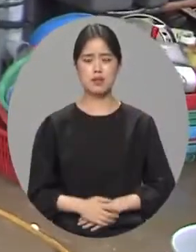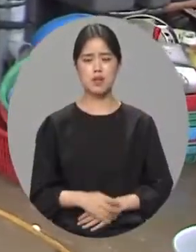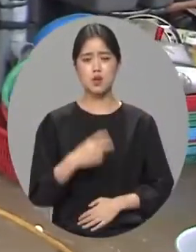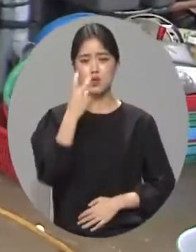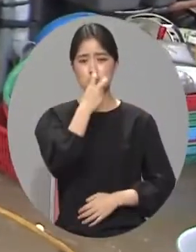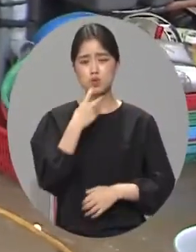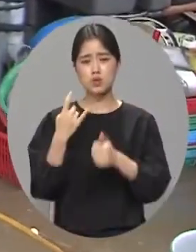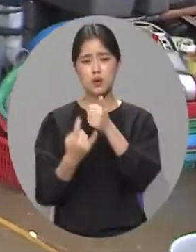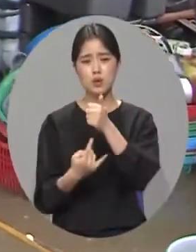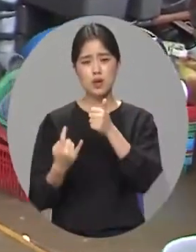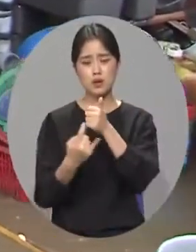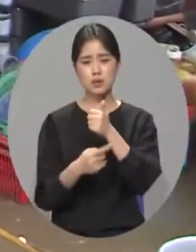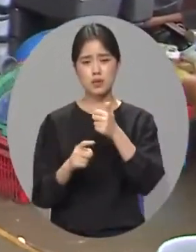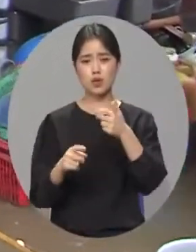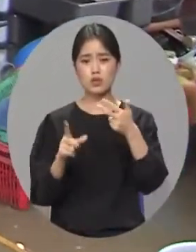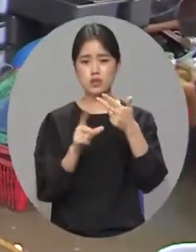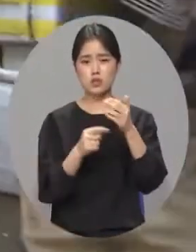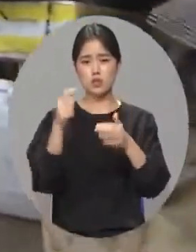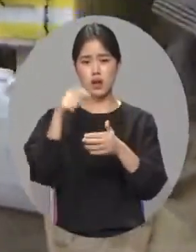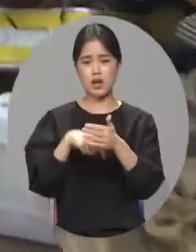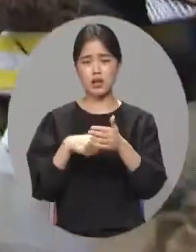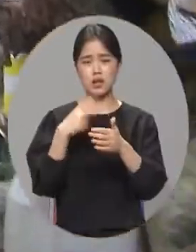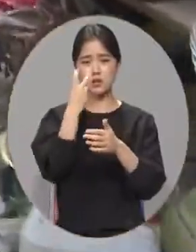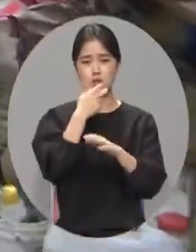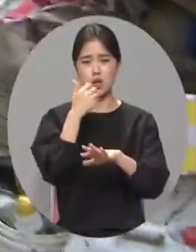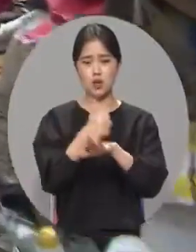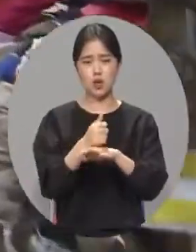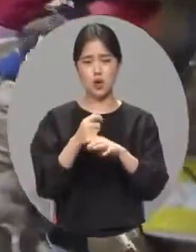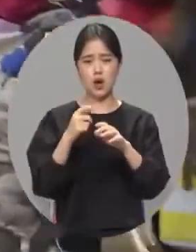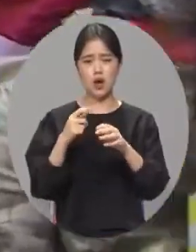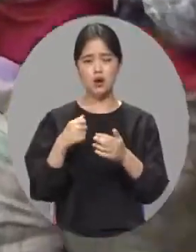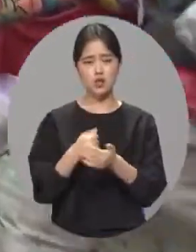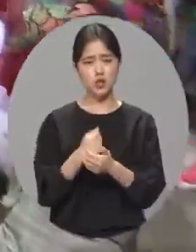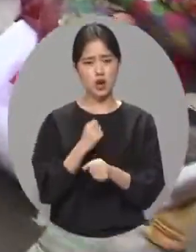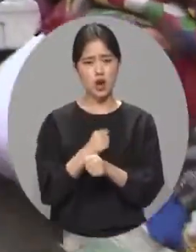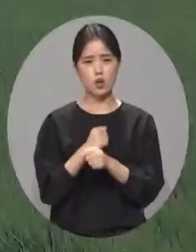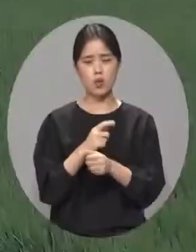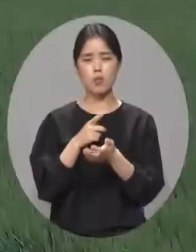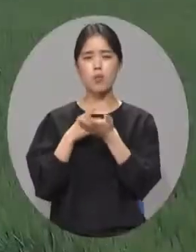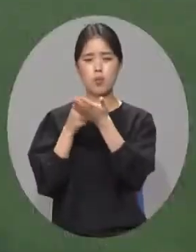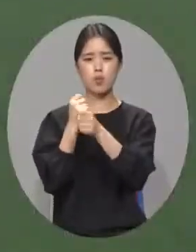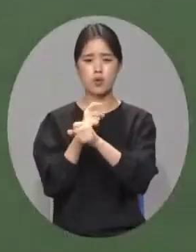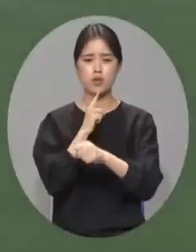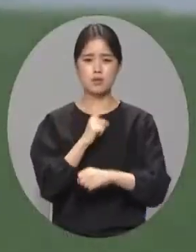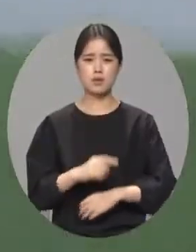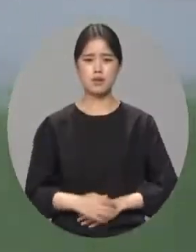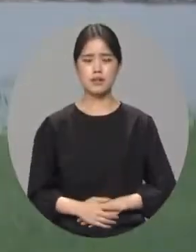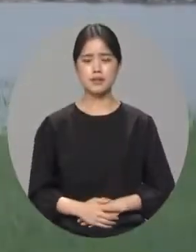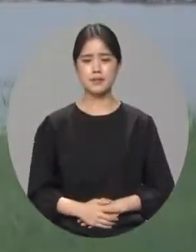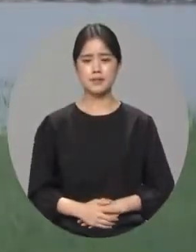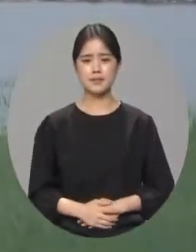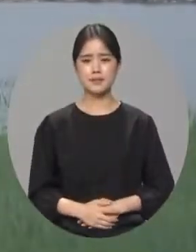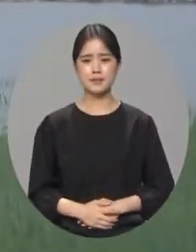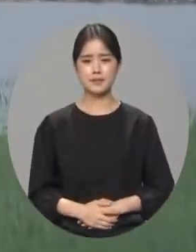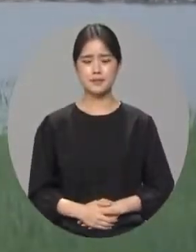조사 협의회는 이달 안으로 조사 결과를 확정해 최종 보고회를 열 예정입니다. MBC 뉴스 조수영입니다.